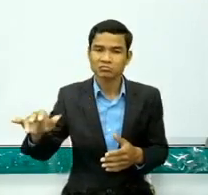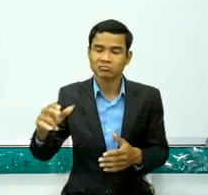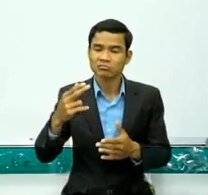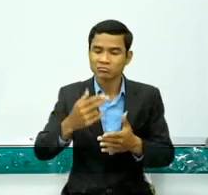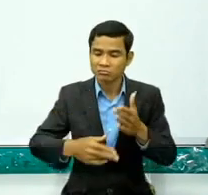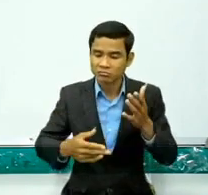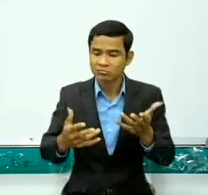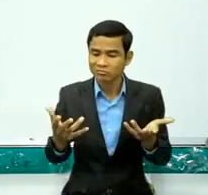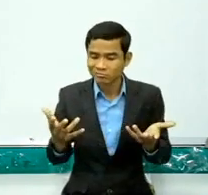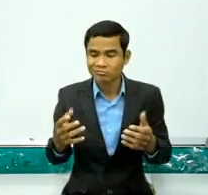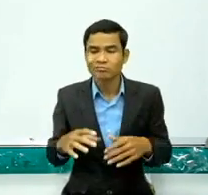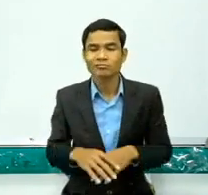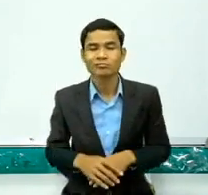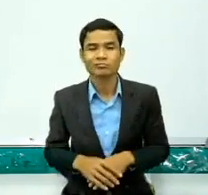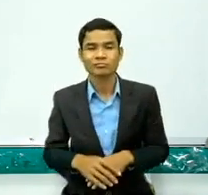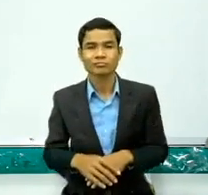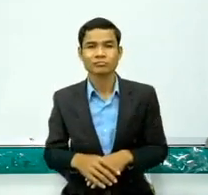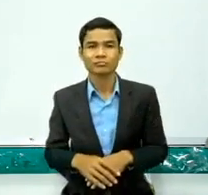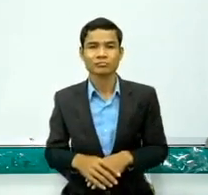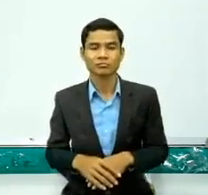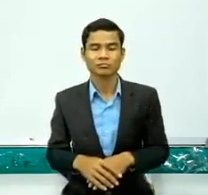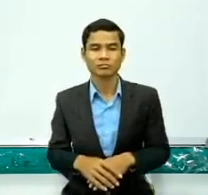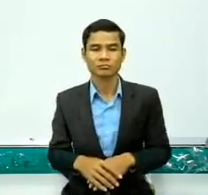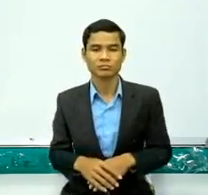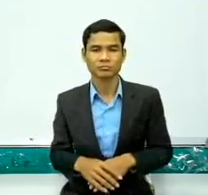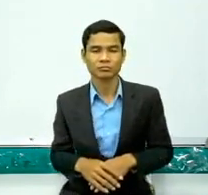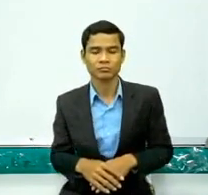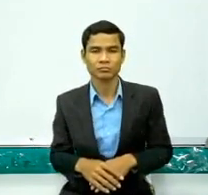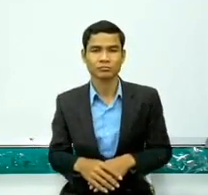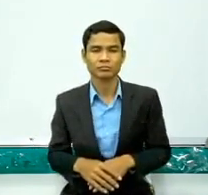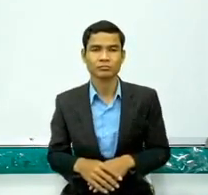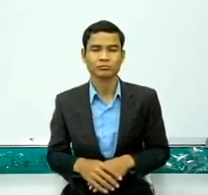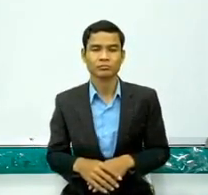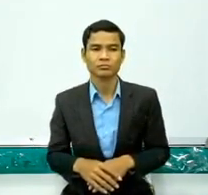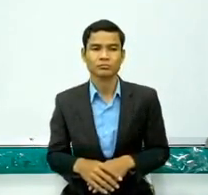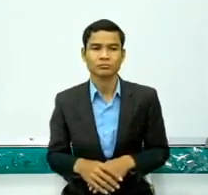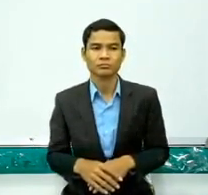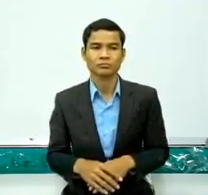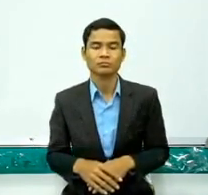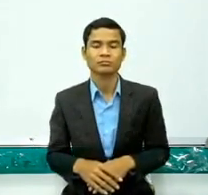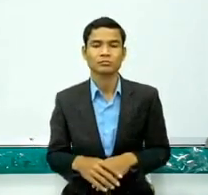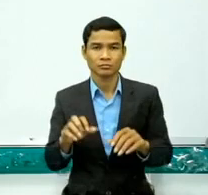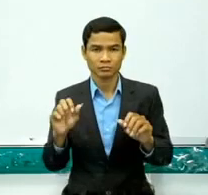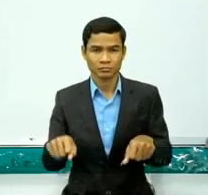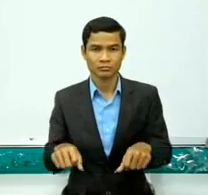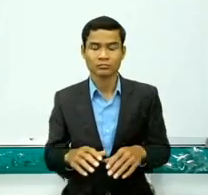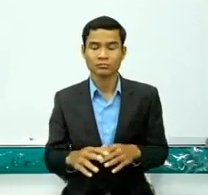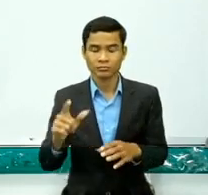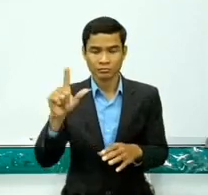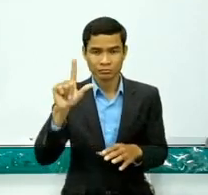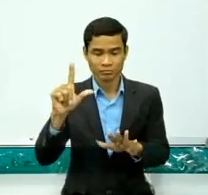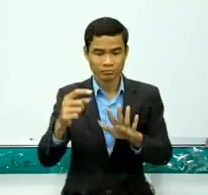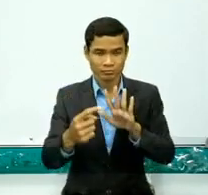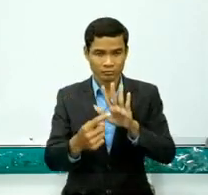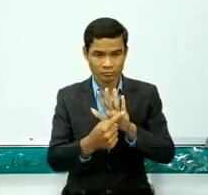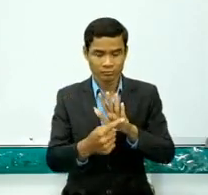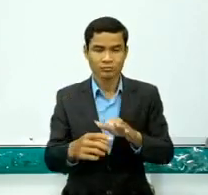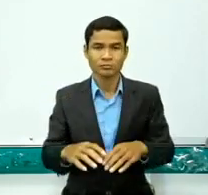ណ៎ចាជឿ